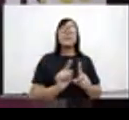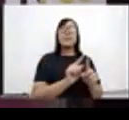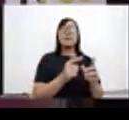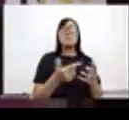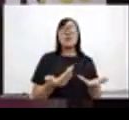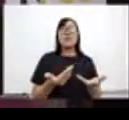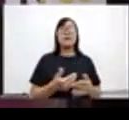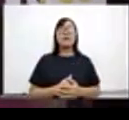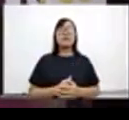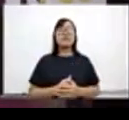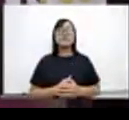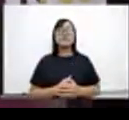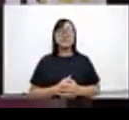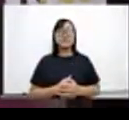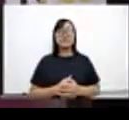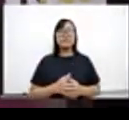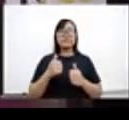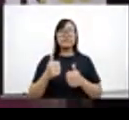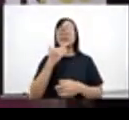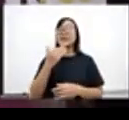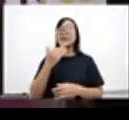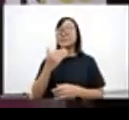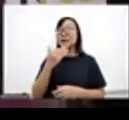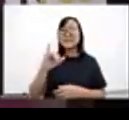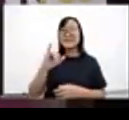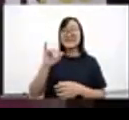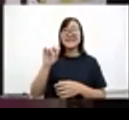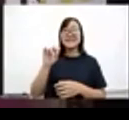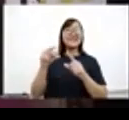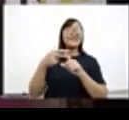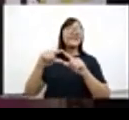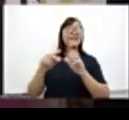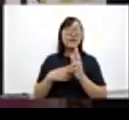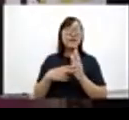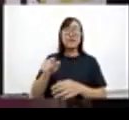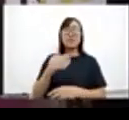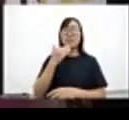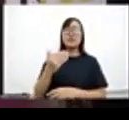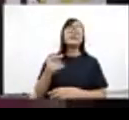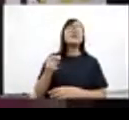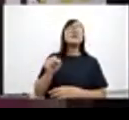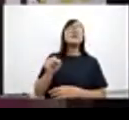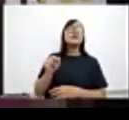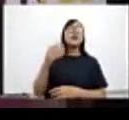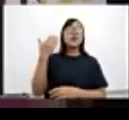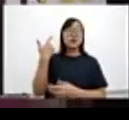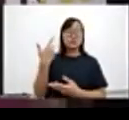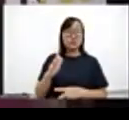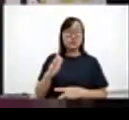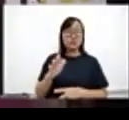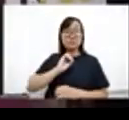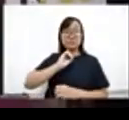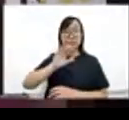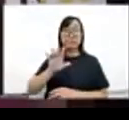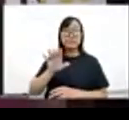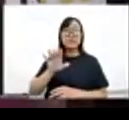ya terima kasih Akang Iskandar terima kasih Bapak atas pertanyaan-pertanyaannya Jadi sebenarnya tadi sudah seperti saya sampaikan ada serat kurang